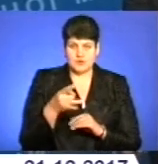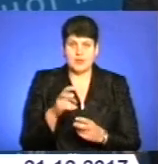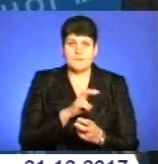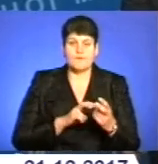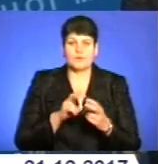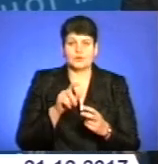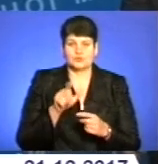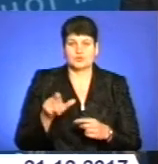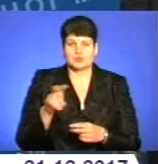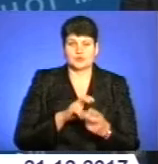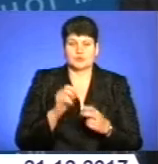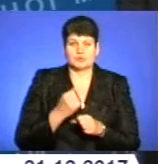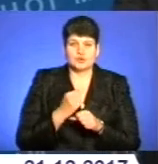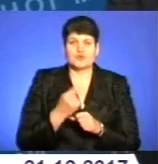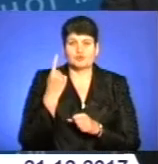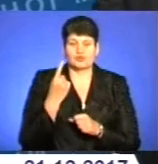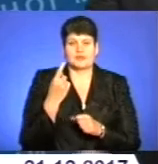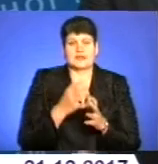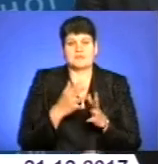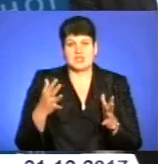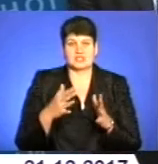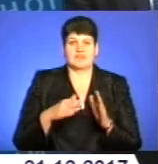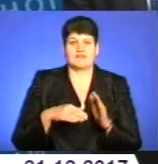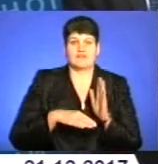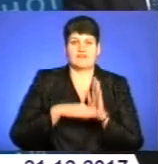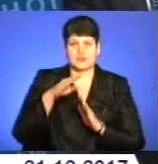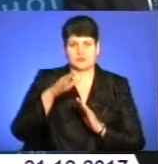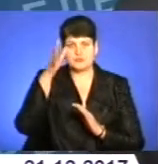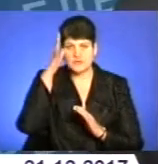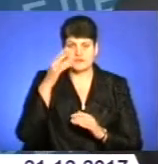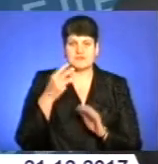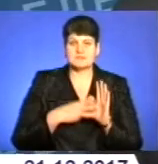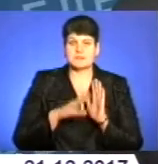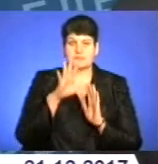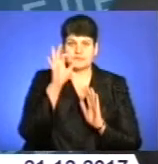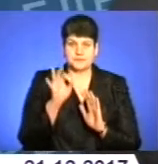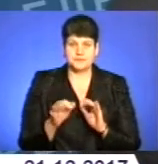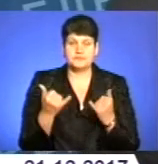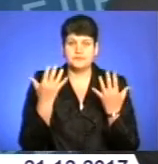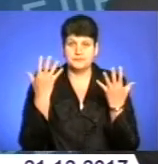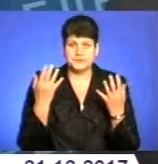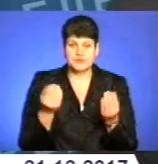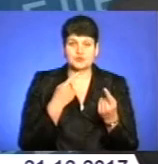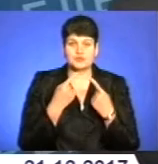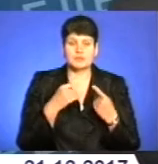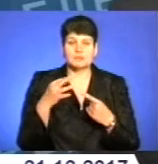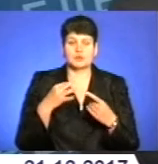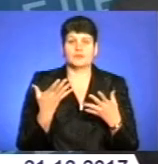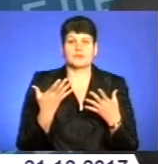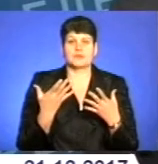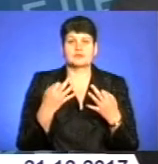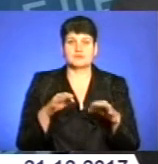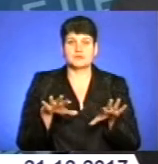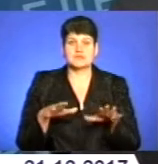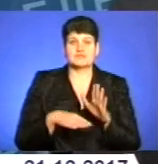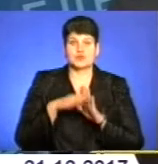пошуковців роботи з одною і більше вищими освітами – 85%. На сьогоднішній день, якщо говорити про вакансії з вищою освітою і потреба, то в